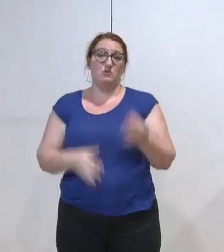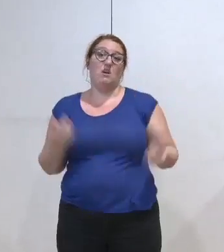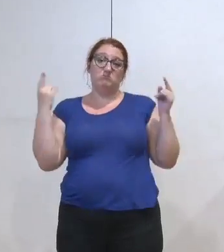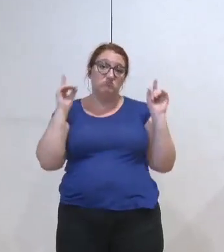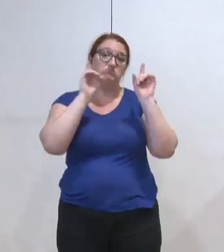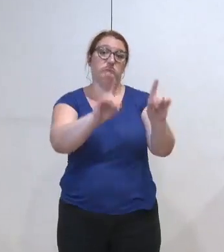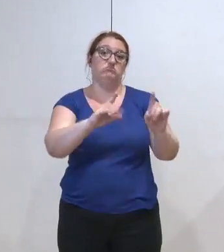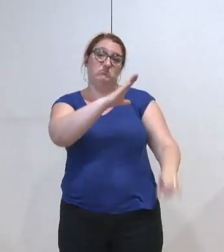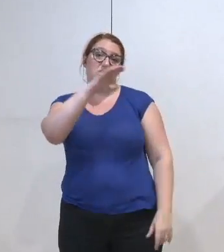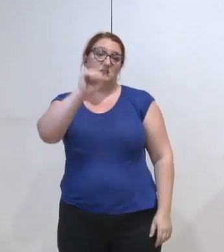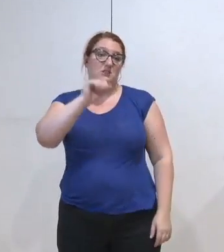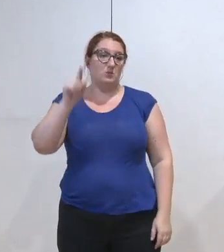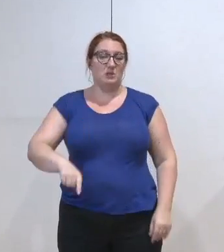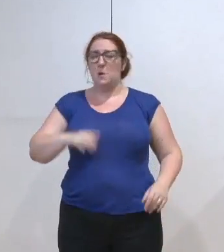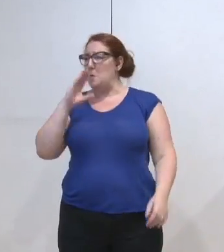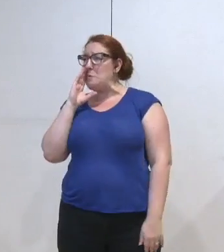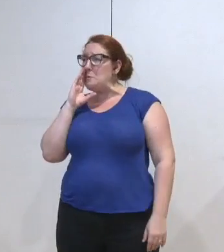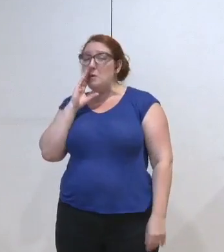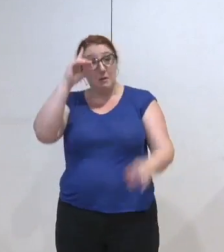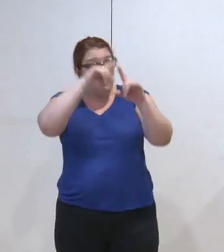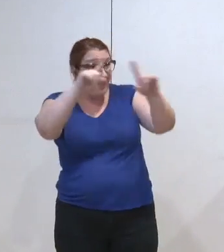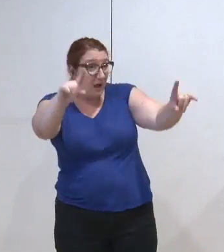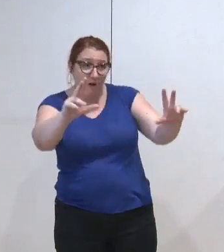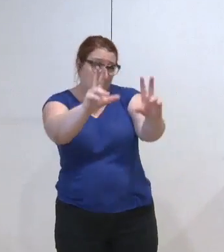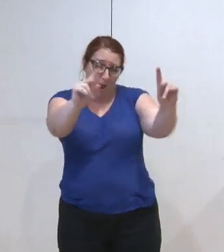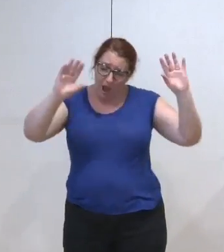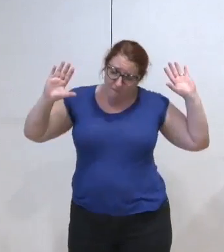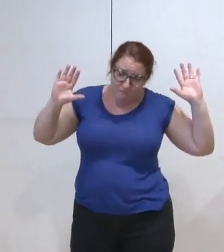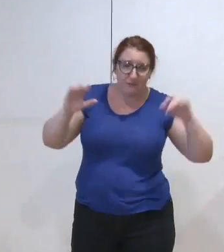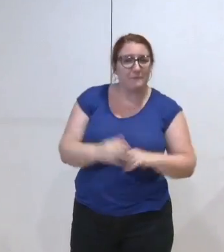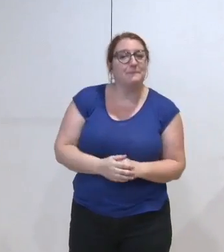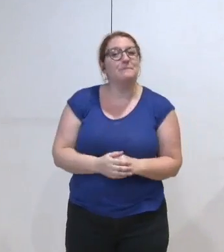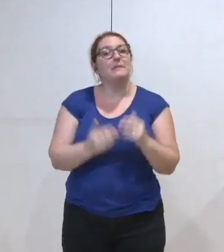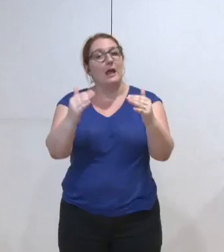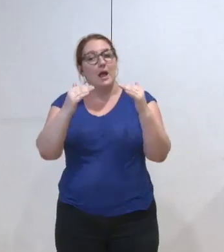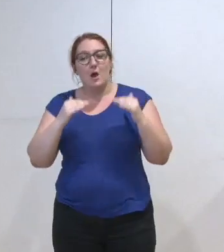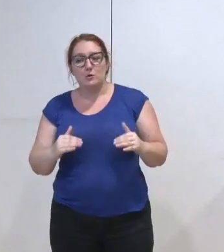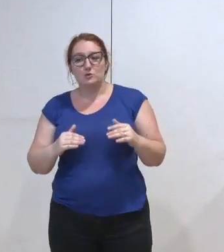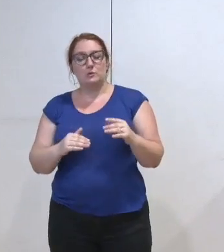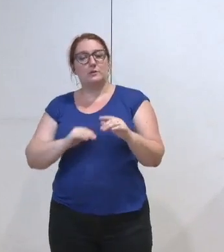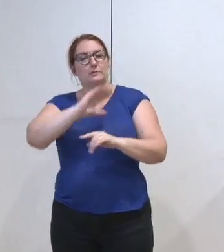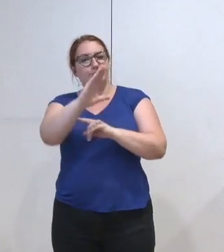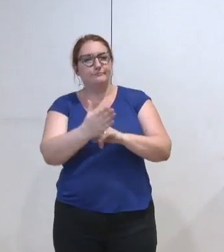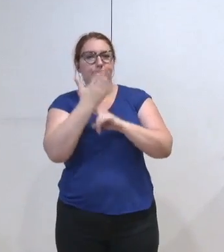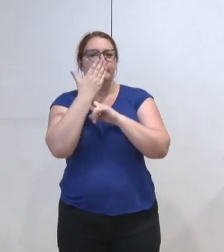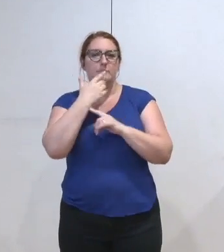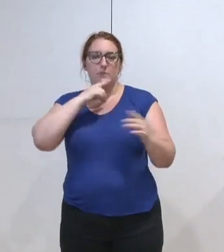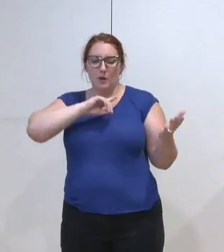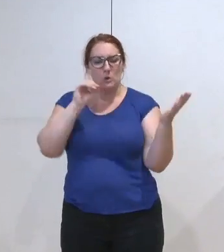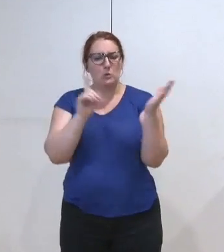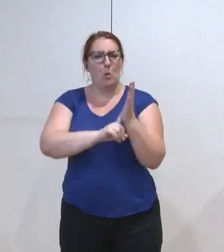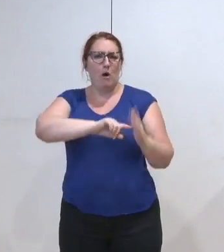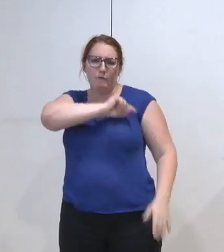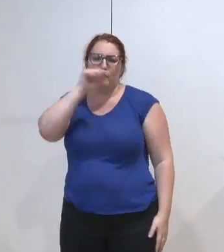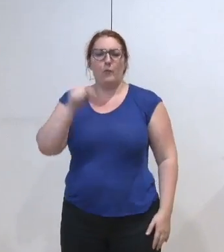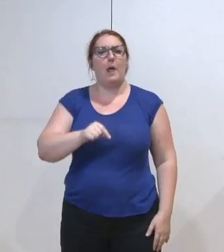CCS vous n'êtes pas d'accord c'est pas grave ensuite vous nous présentez l'affirmation des droits fondamentaux